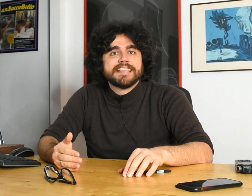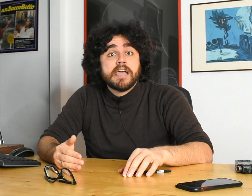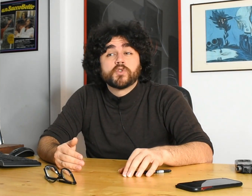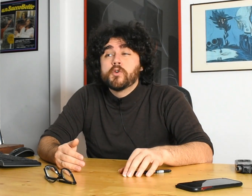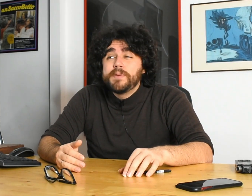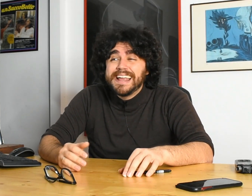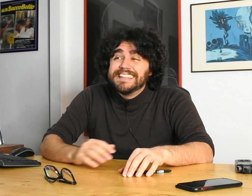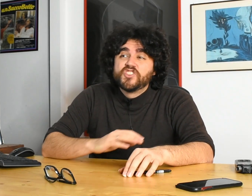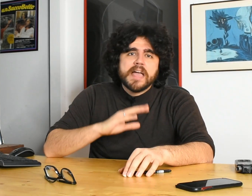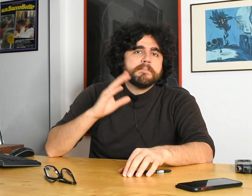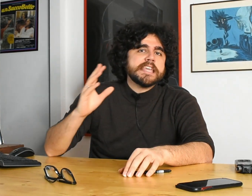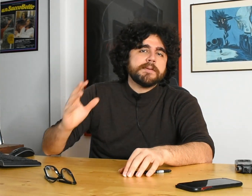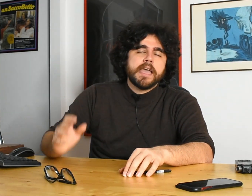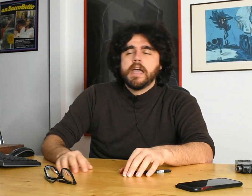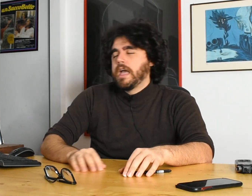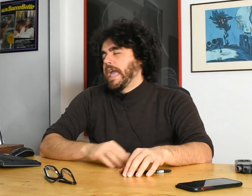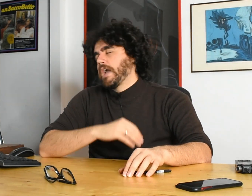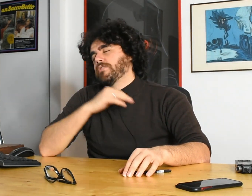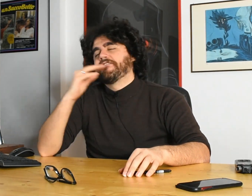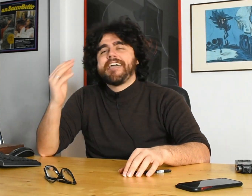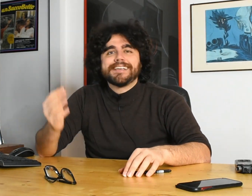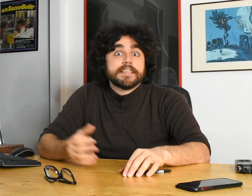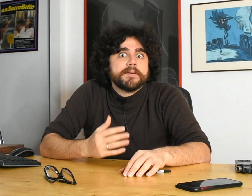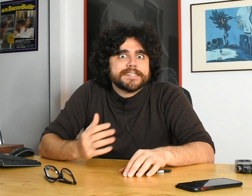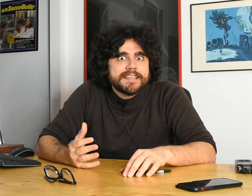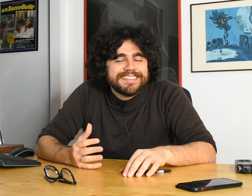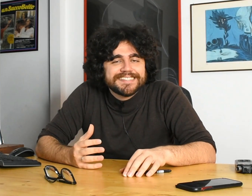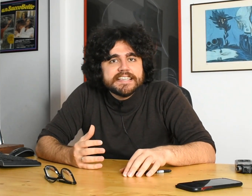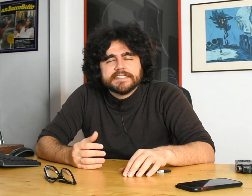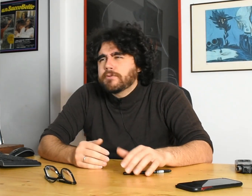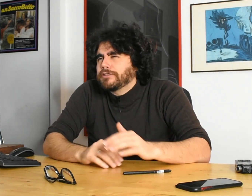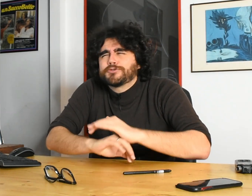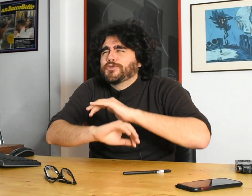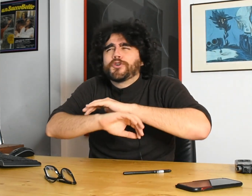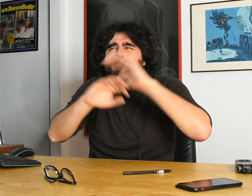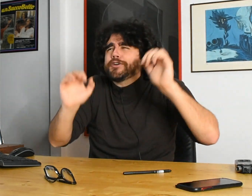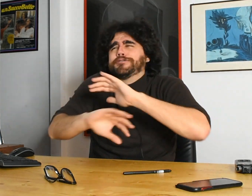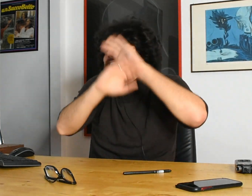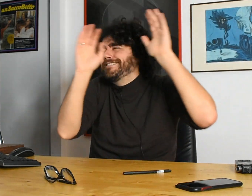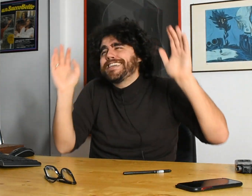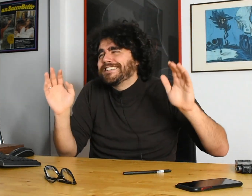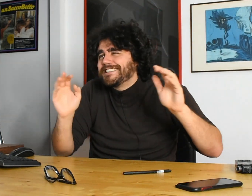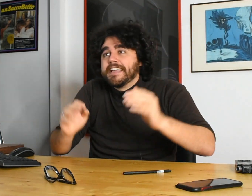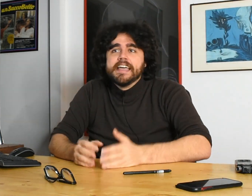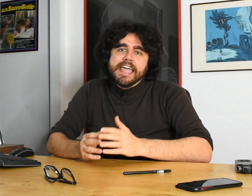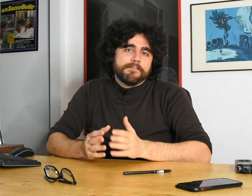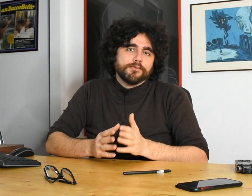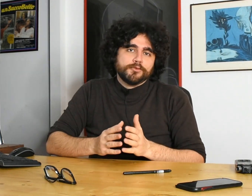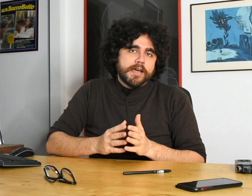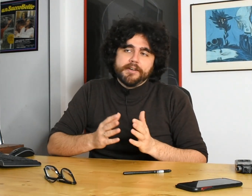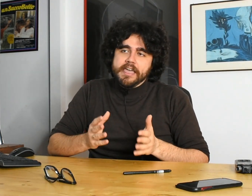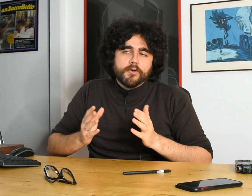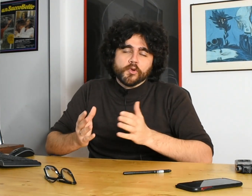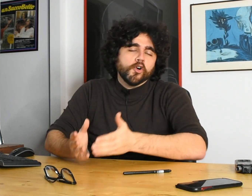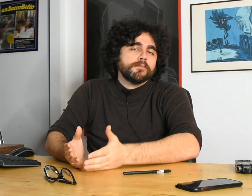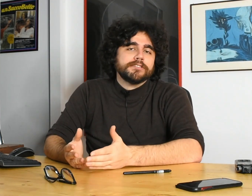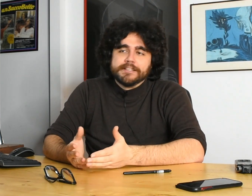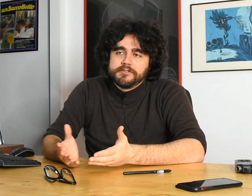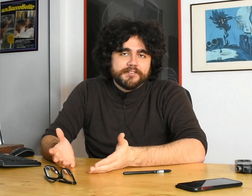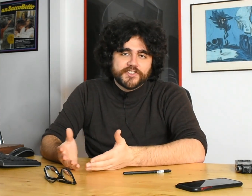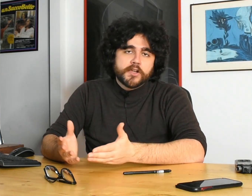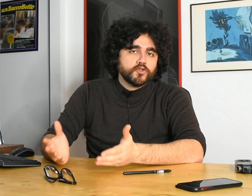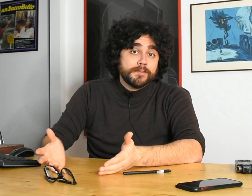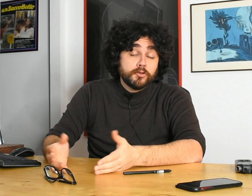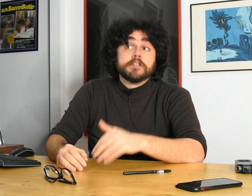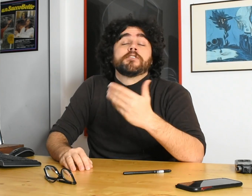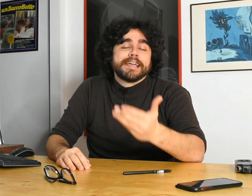a 60 euro con penali già minime è una festa. Pensate ai tassisti, quanto sono contentissimi! E appunto è un colpo dritto